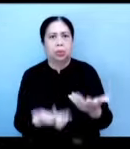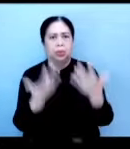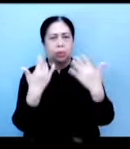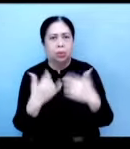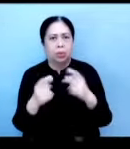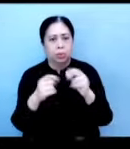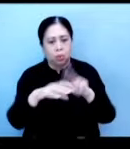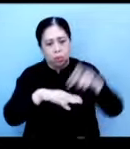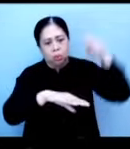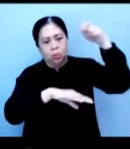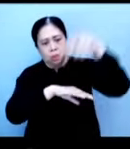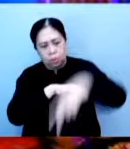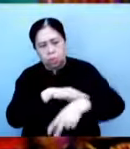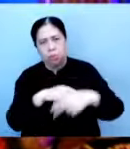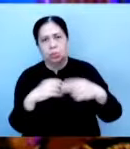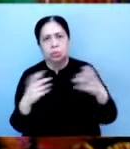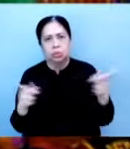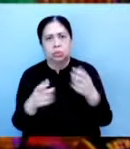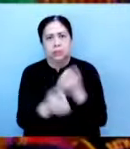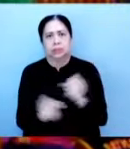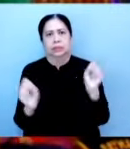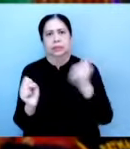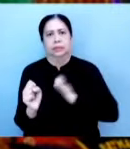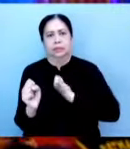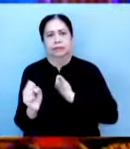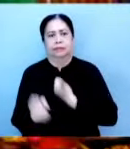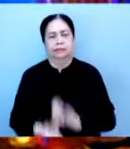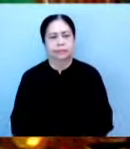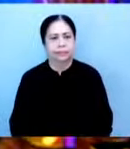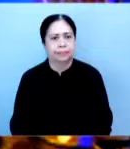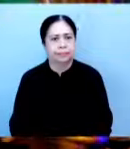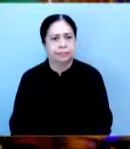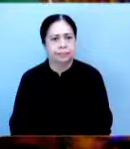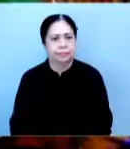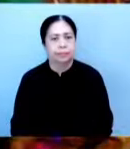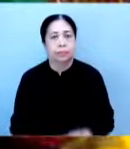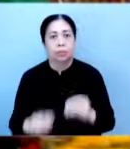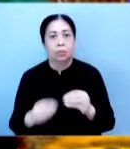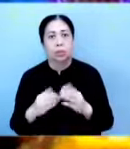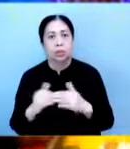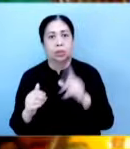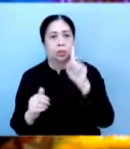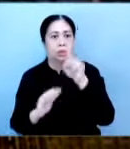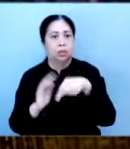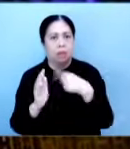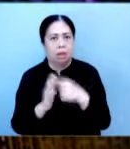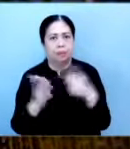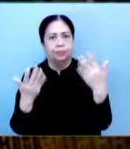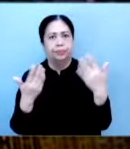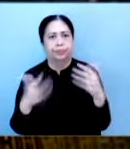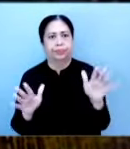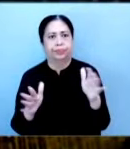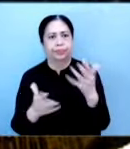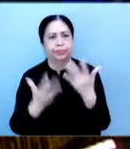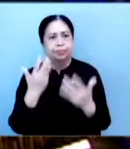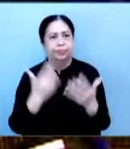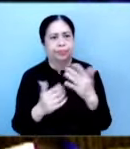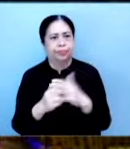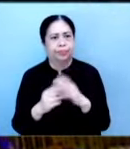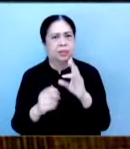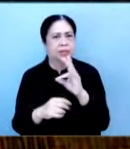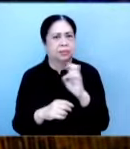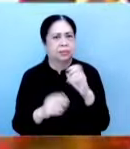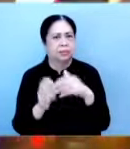tumalon para lang makaligtas inabot ng mahigit isang oras bago na apol ang apoy mahigit php7,000